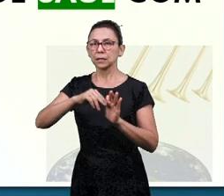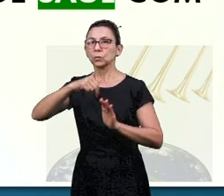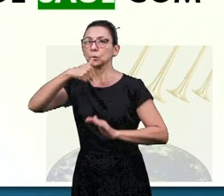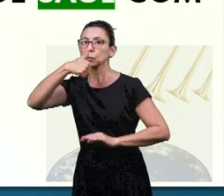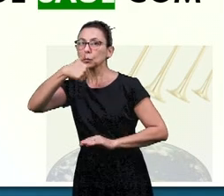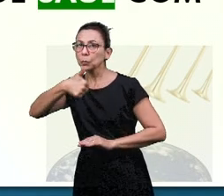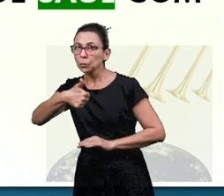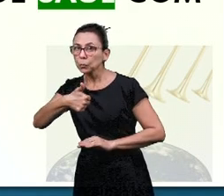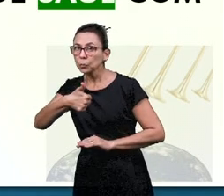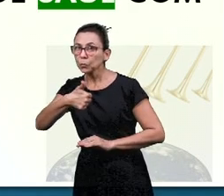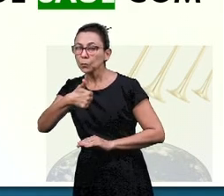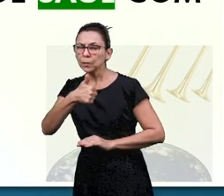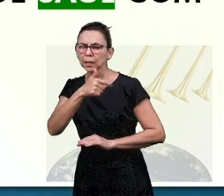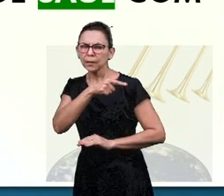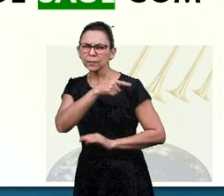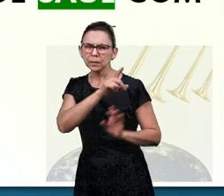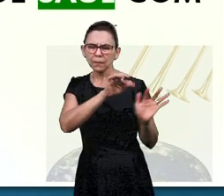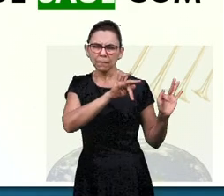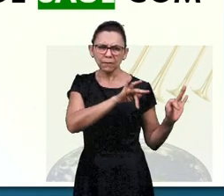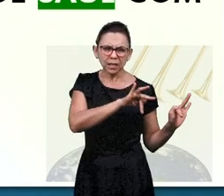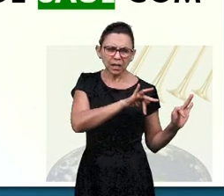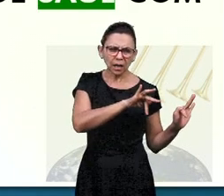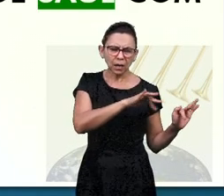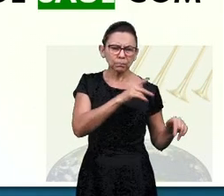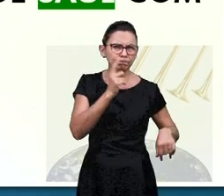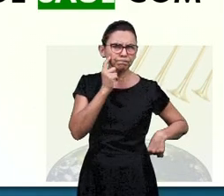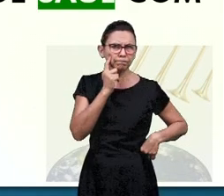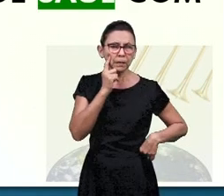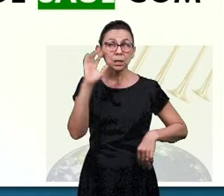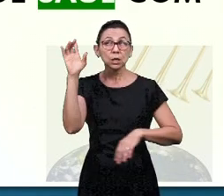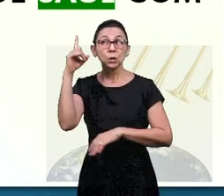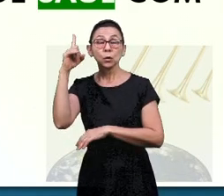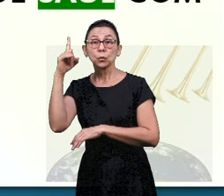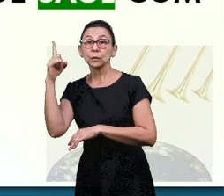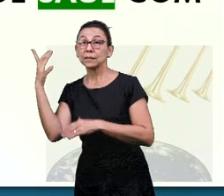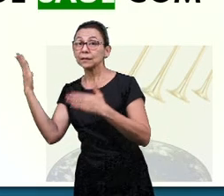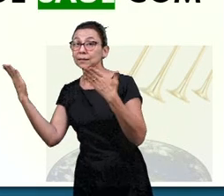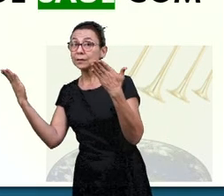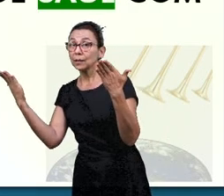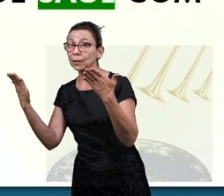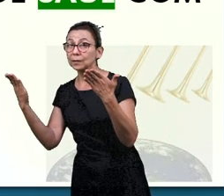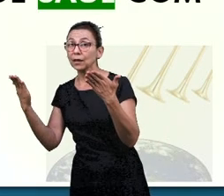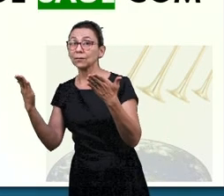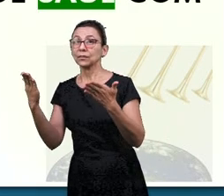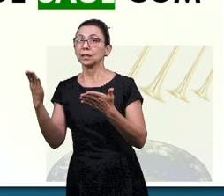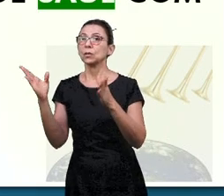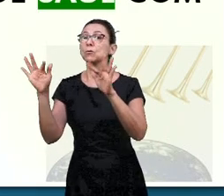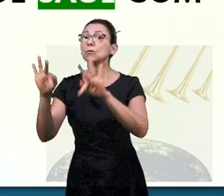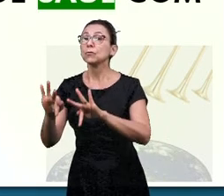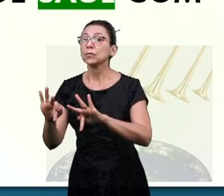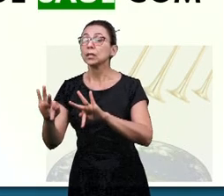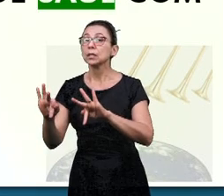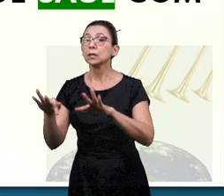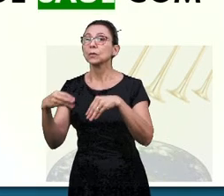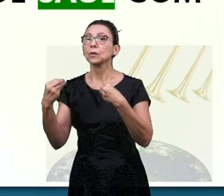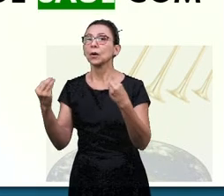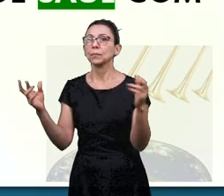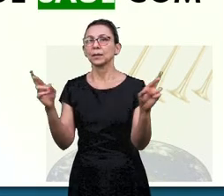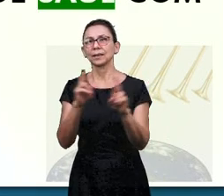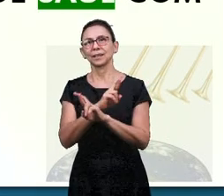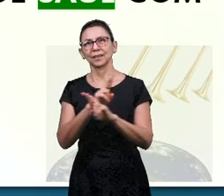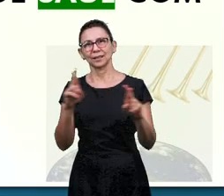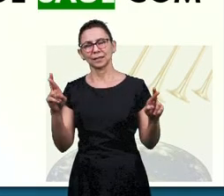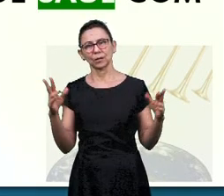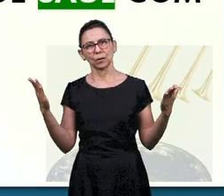Saül, avec la fin des jours de David. Donc, dans la première partie de la question, nous